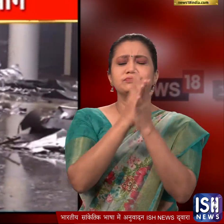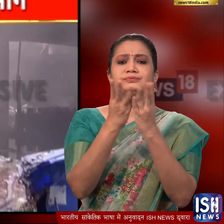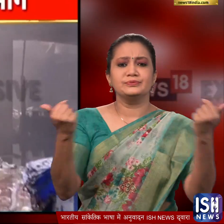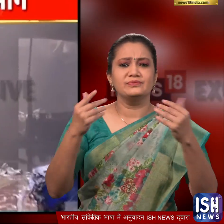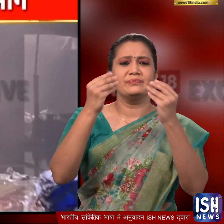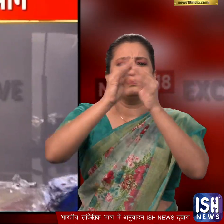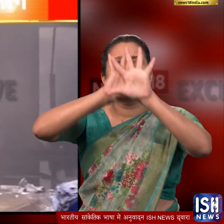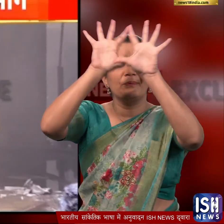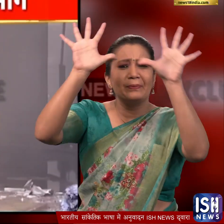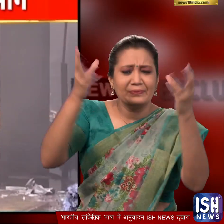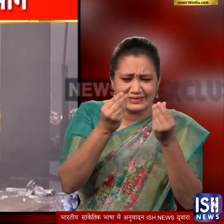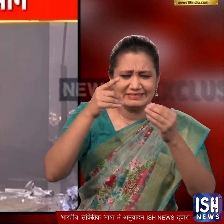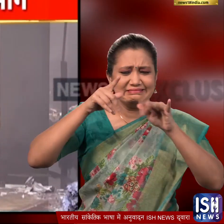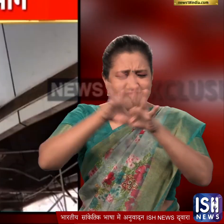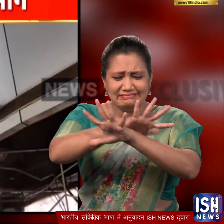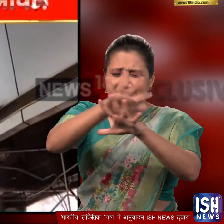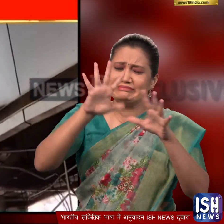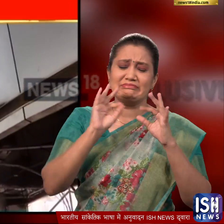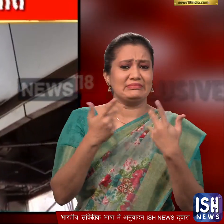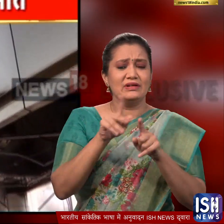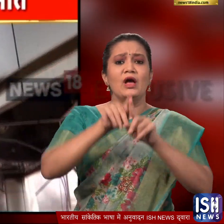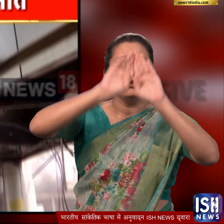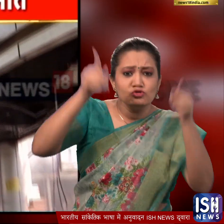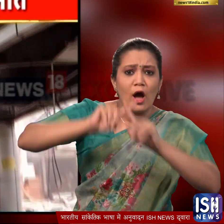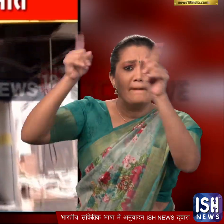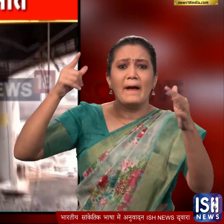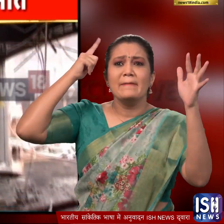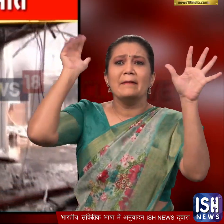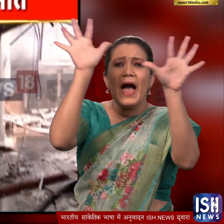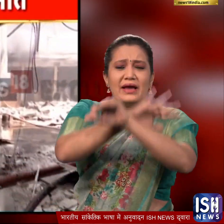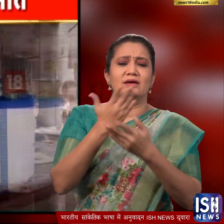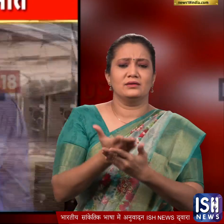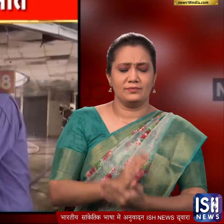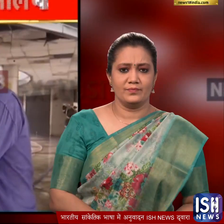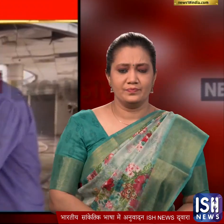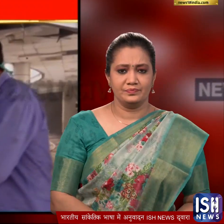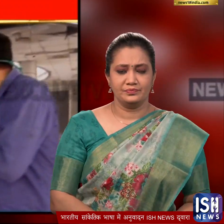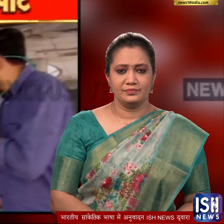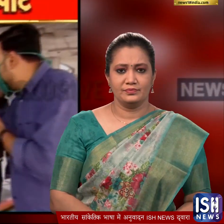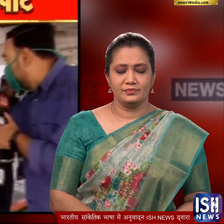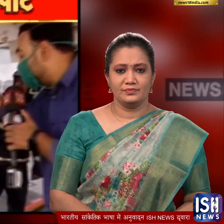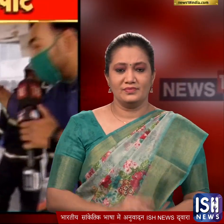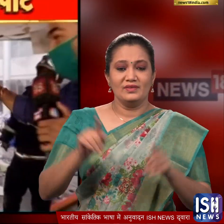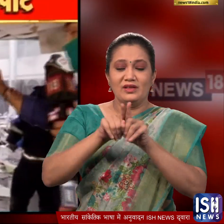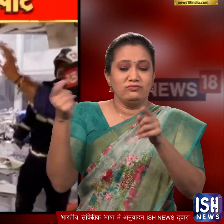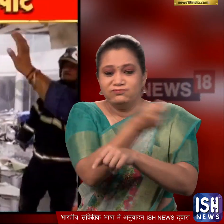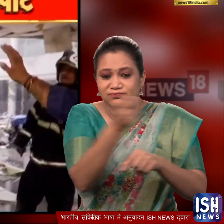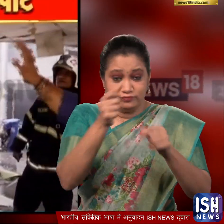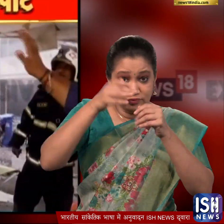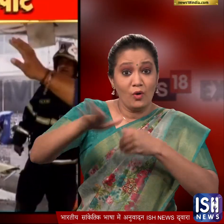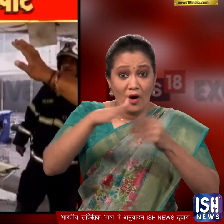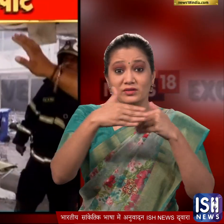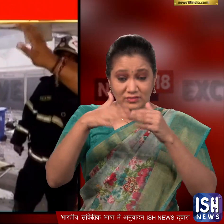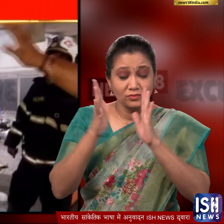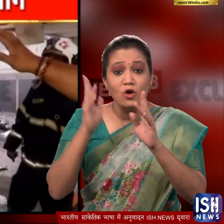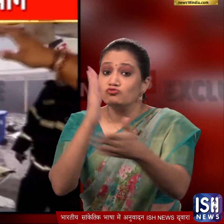दिखा। राख और धुआं फैला हुआ दिखा। इसके अलावा मॉल की तमाम दुकानों पर कालिक जमी दिखी। आप देख सकते हैं कि फायर फाइटिंग का जो काम है वो